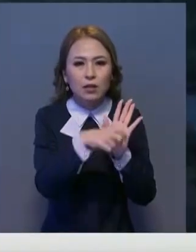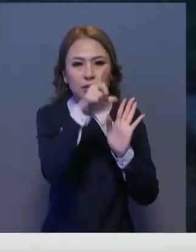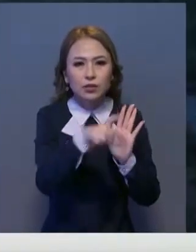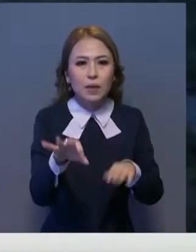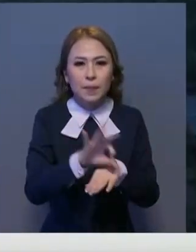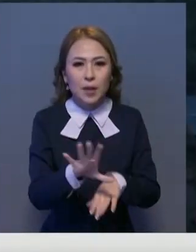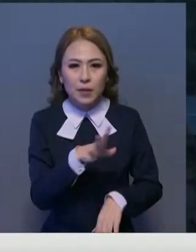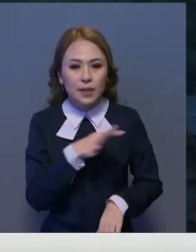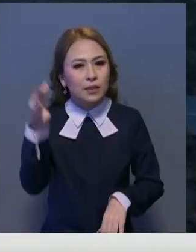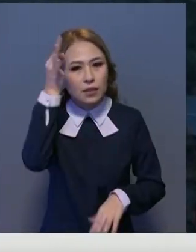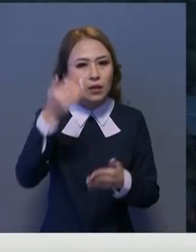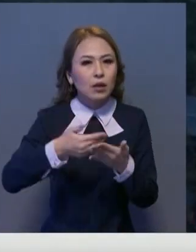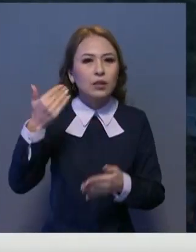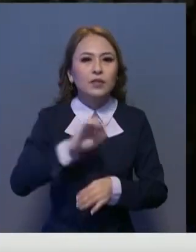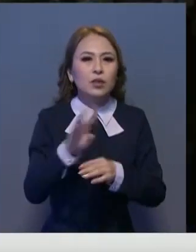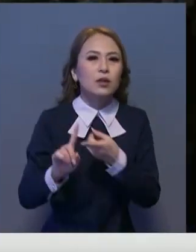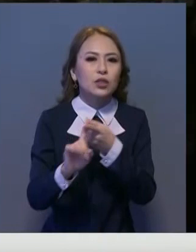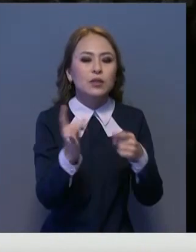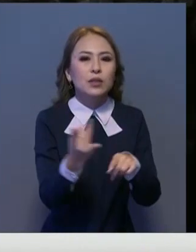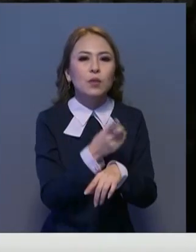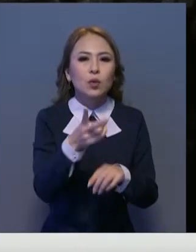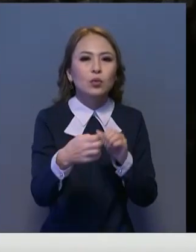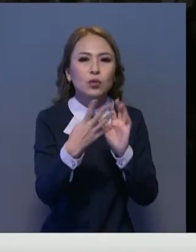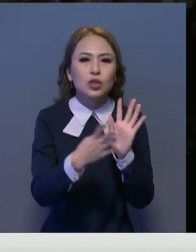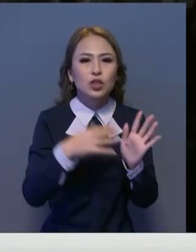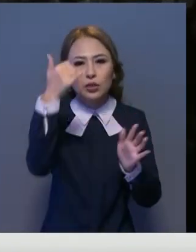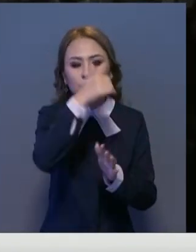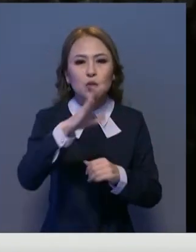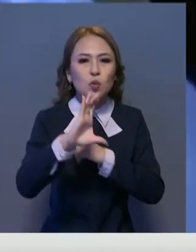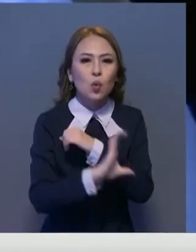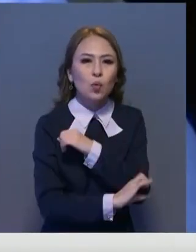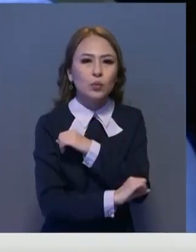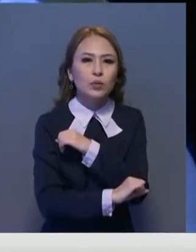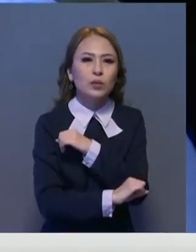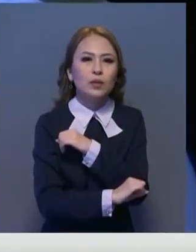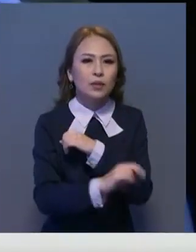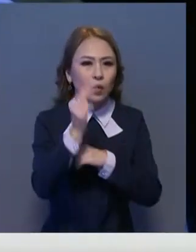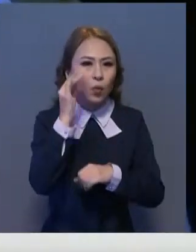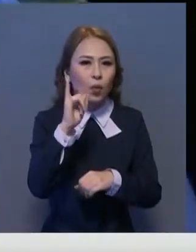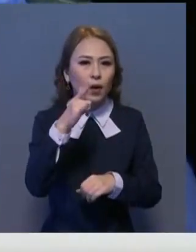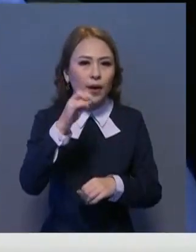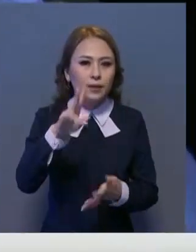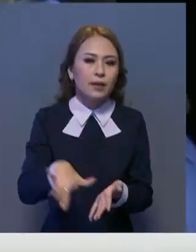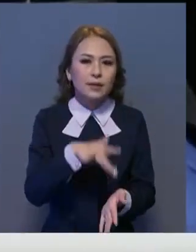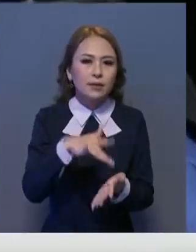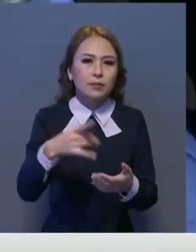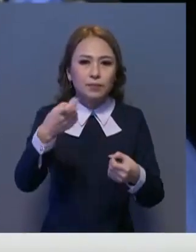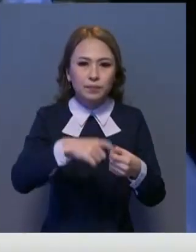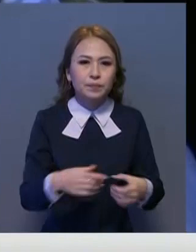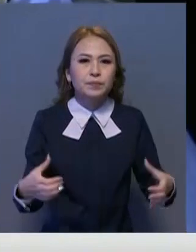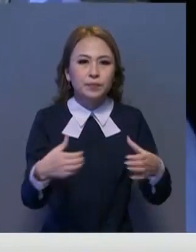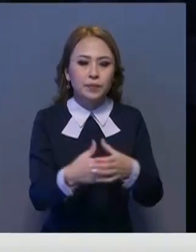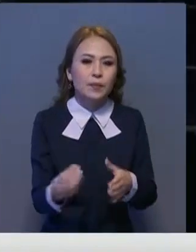адам шалдыққан еді. Еске сала кетейін, коронавирус алғаш рет 2019 жылы соңында Қытайдың Ухань қаласында тіркелген